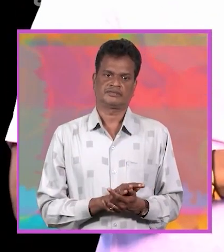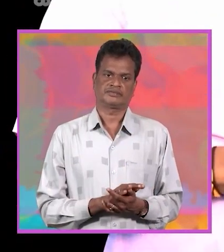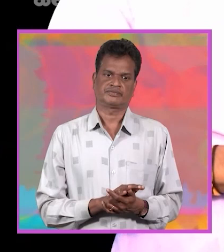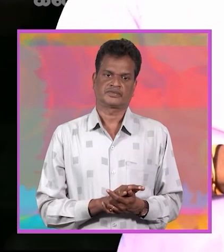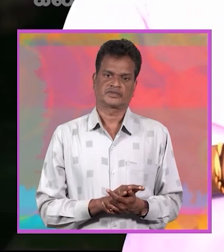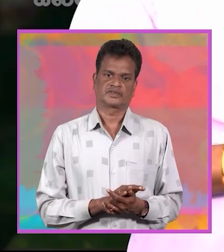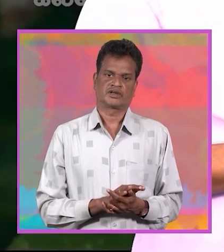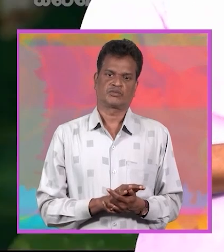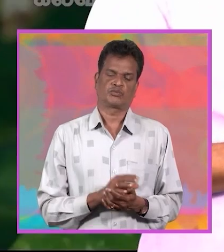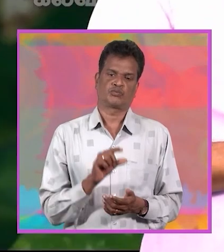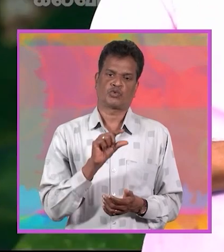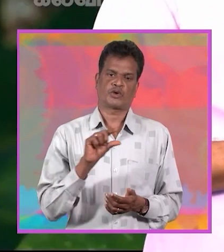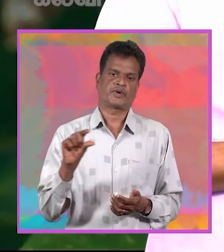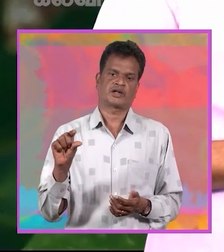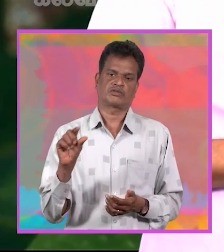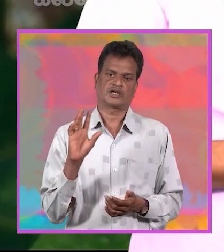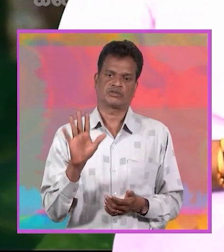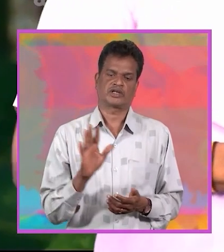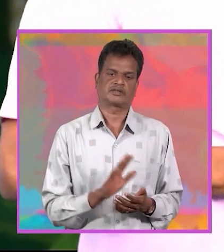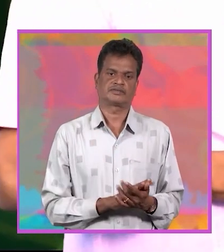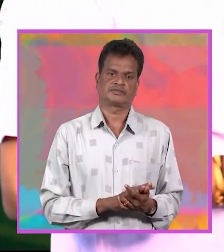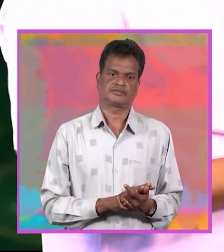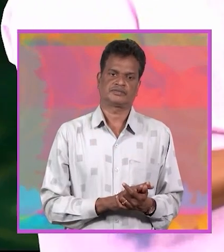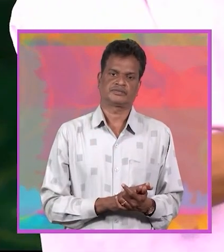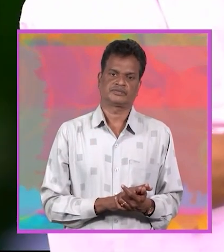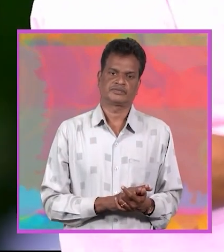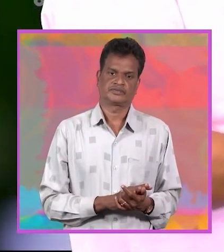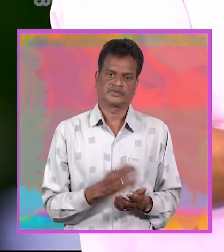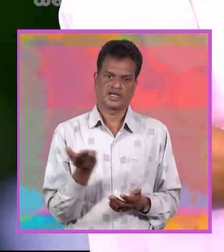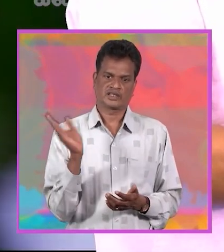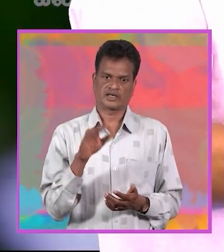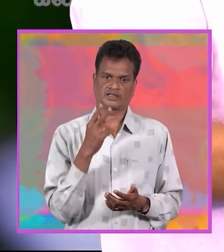பொருட்பெயருக்கு உண்டான தொடர். அதுக்கடுத்து